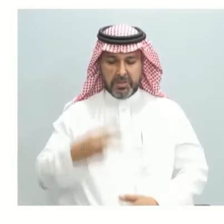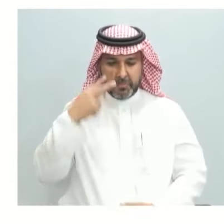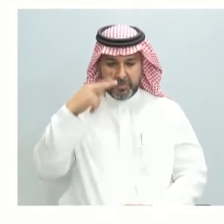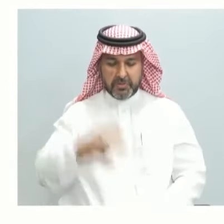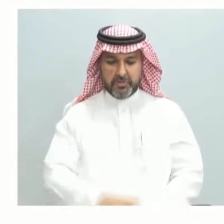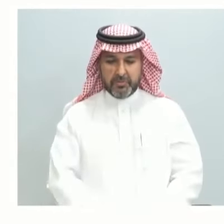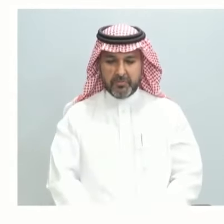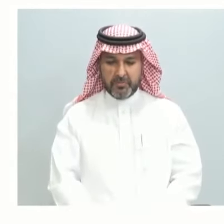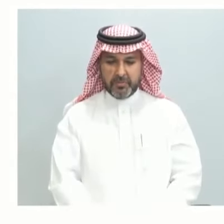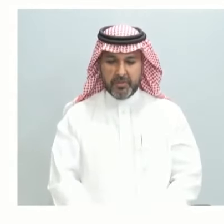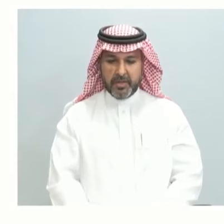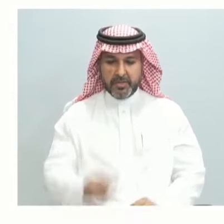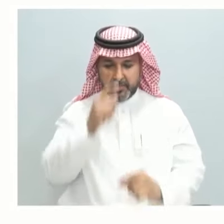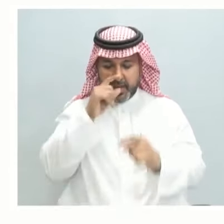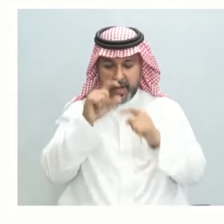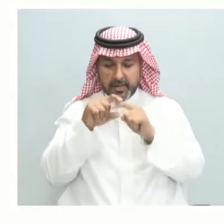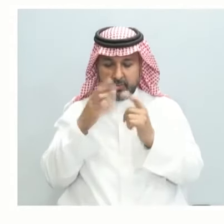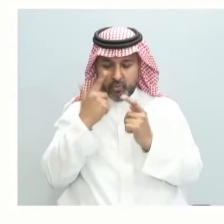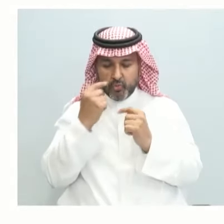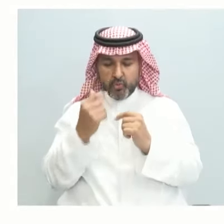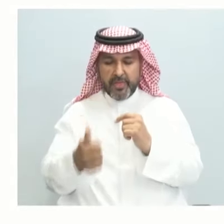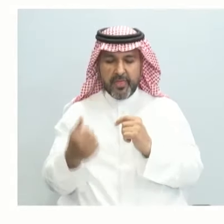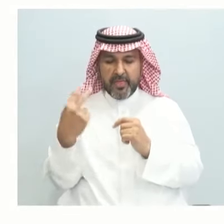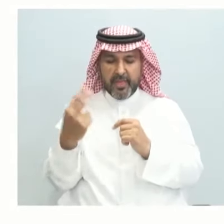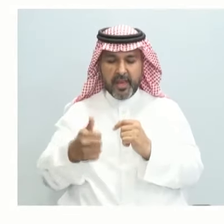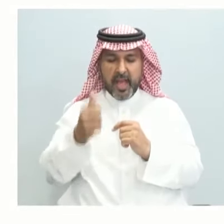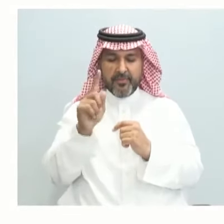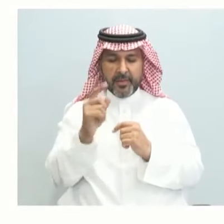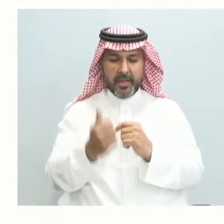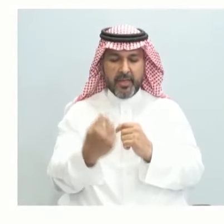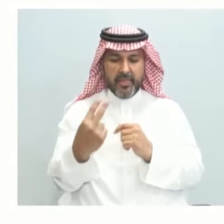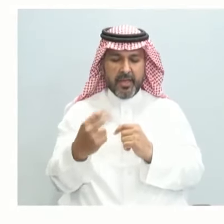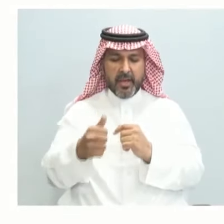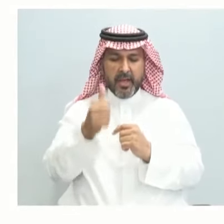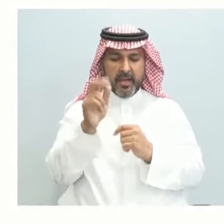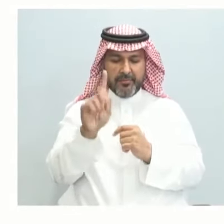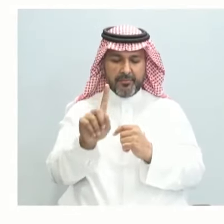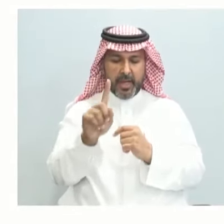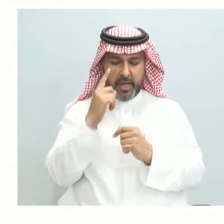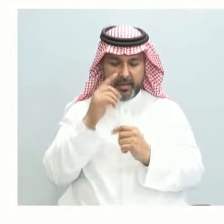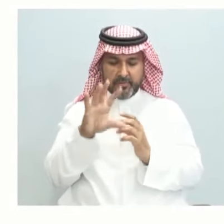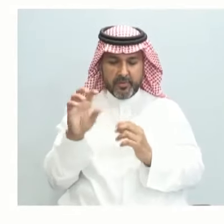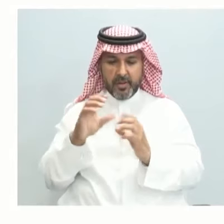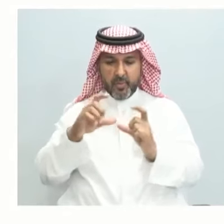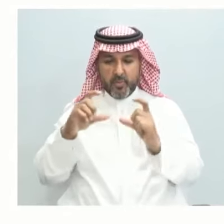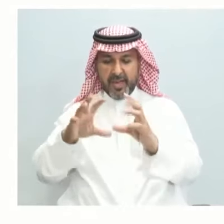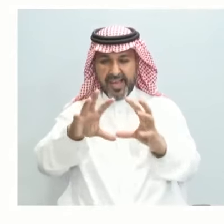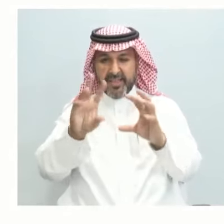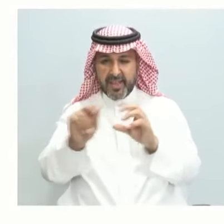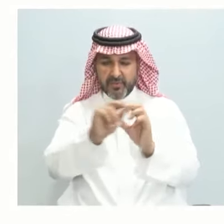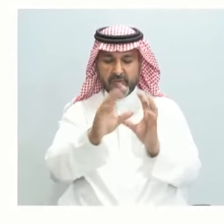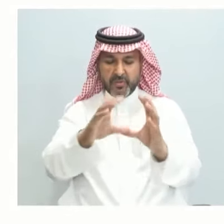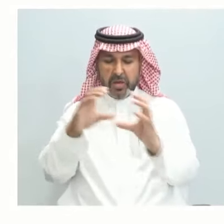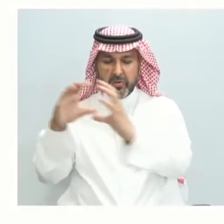ان القاسم المشترك الاكبر سنحتاج الى كتابته مره اخرى خارج الحدود الثلاث